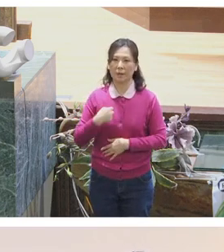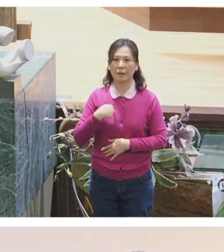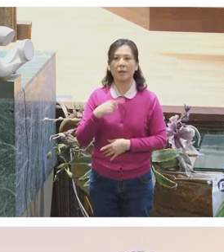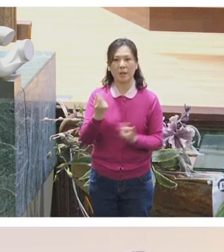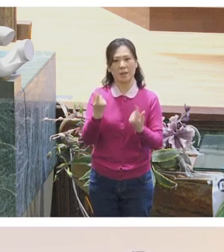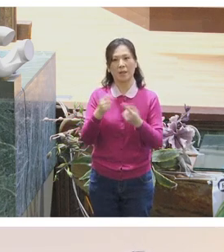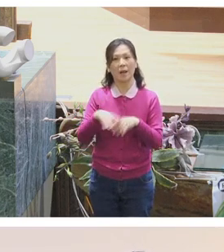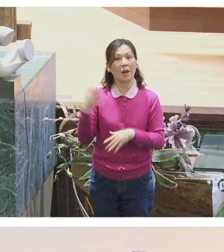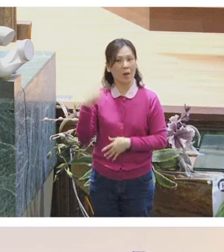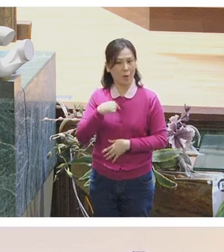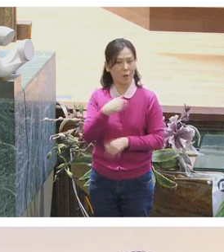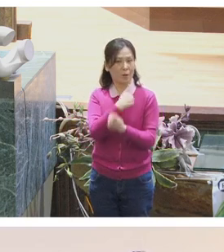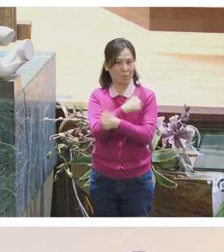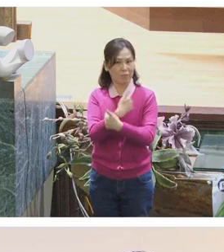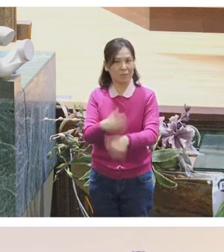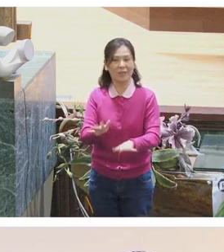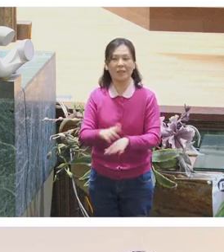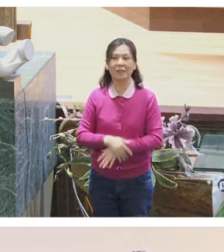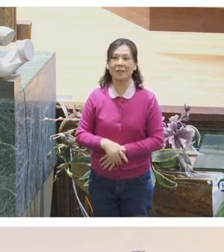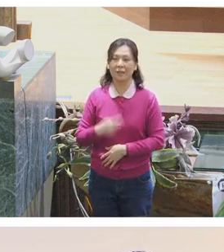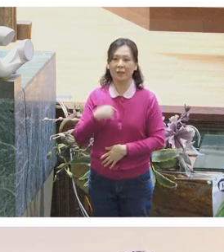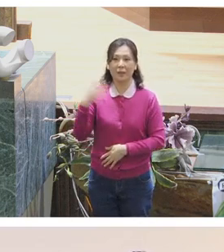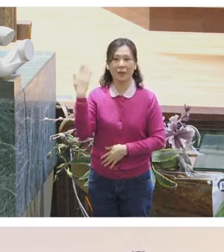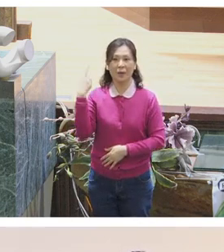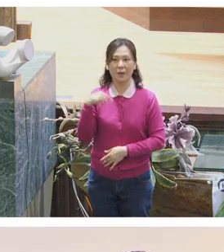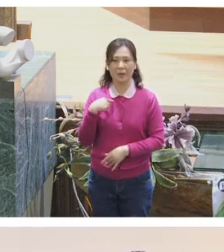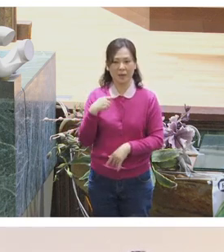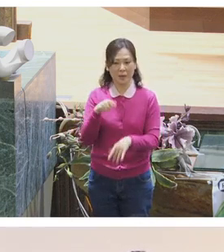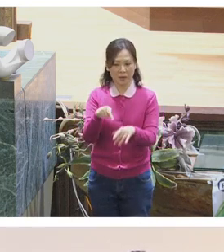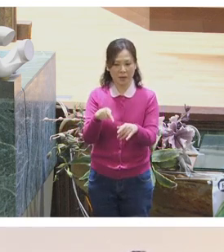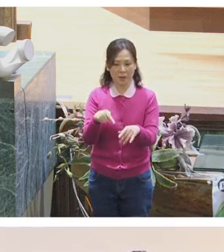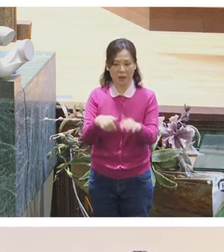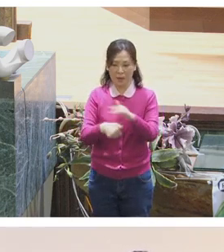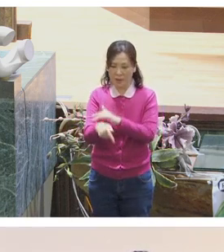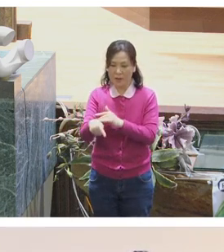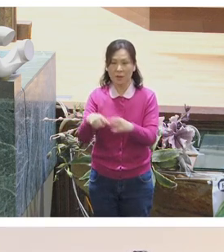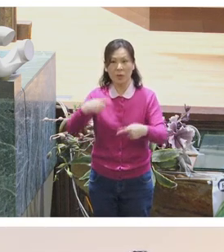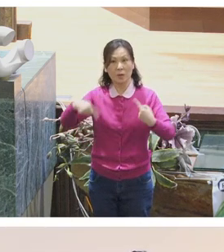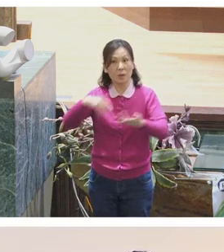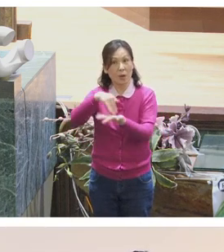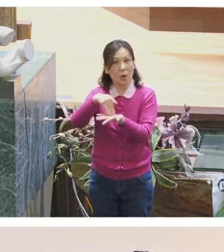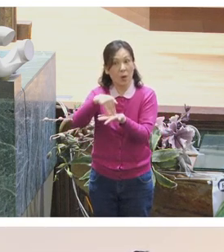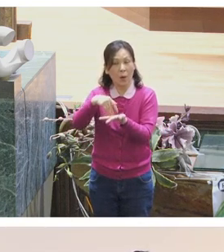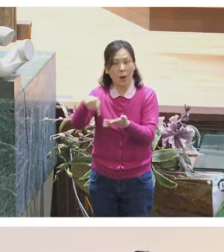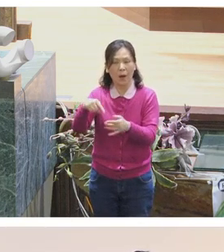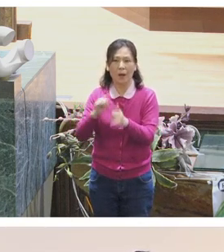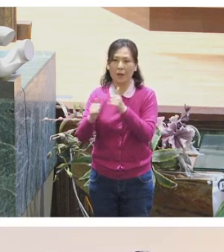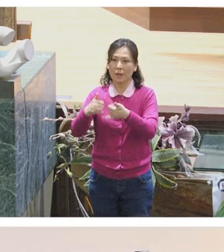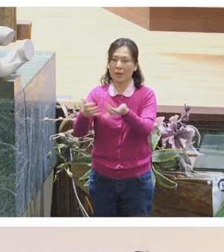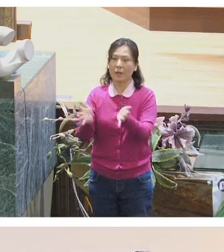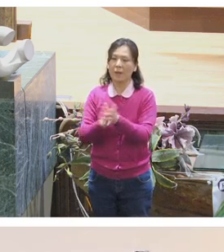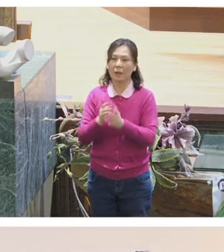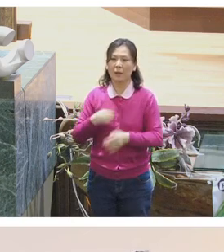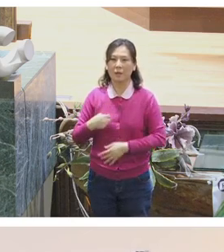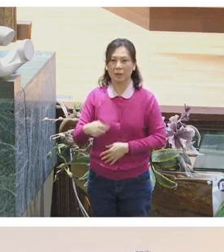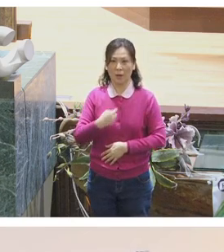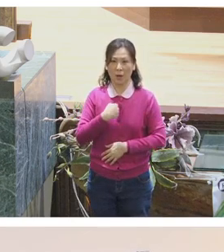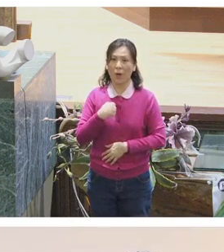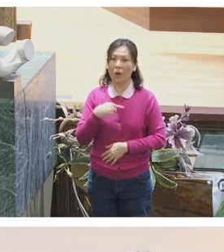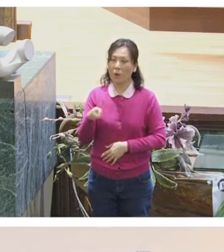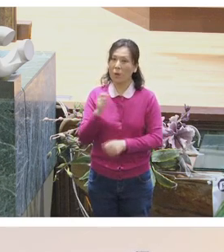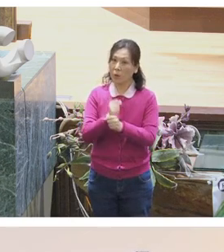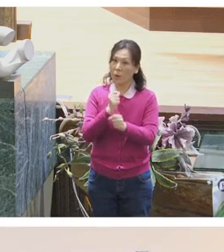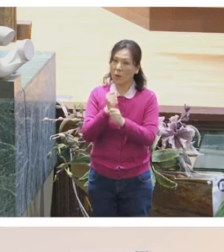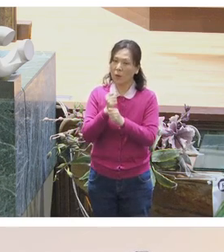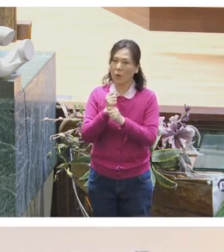年刚开始进自由软体这个社群的时候，我的工作其实是一个 in house。好，那个 in house 的